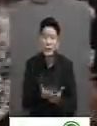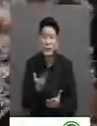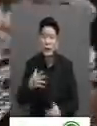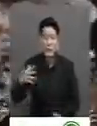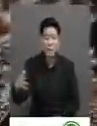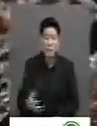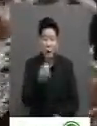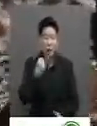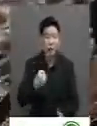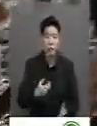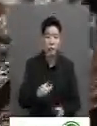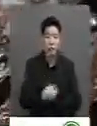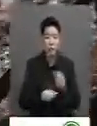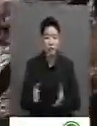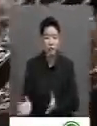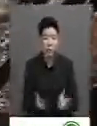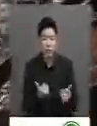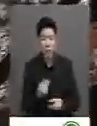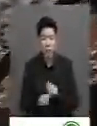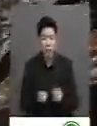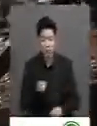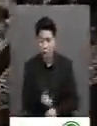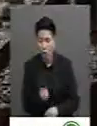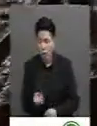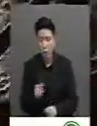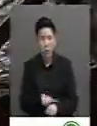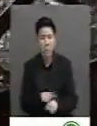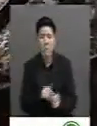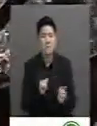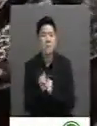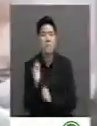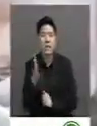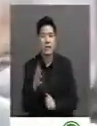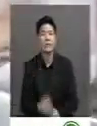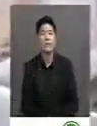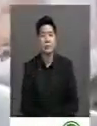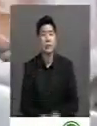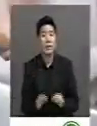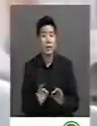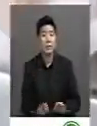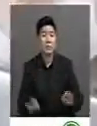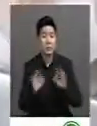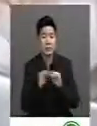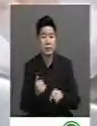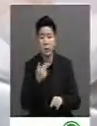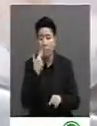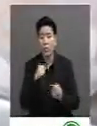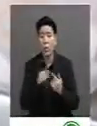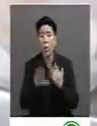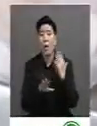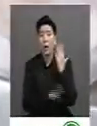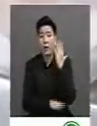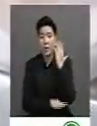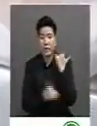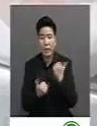าไปแจกในงานบุญต่างๆทำให้ทอดขายกันแทบไม่ทันเลยทีเดียวค่ะที่สำคัญขนมหวักของคุณลุง